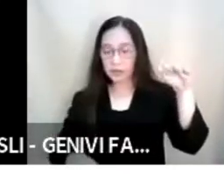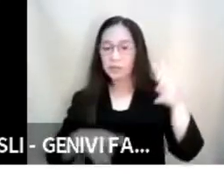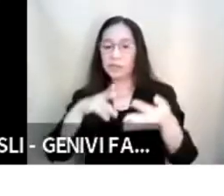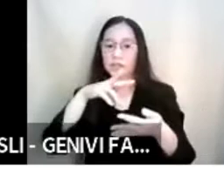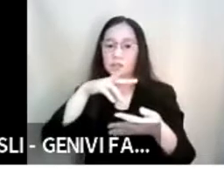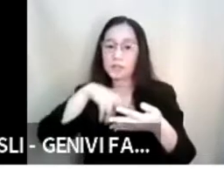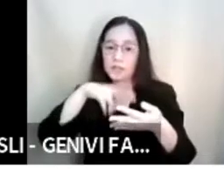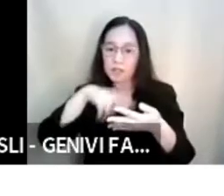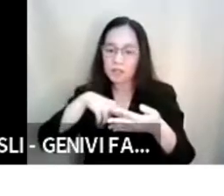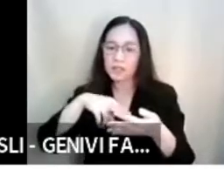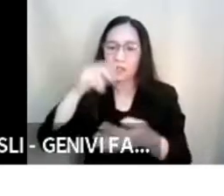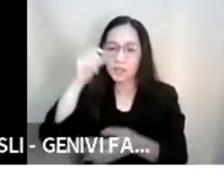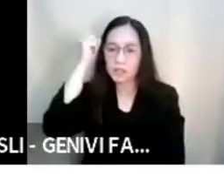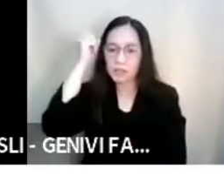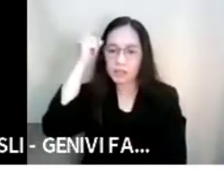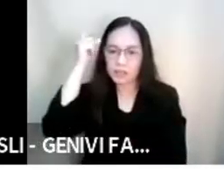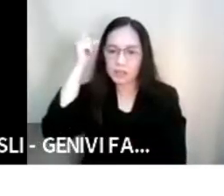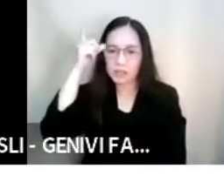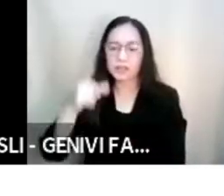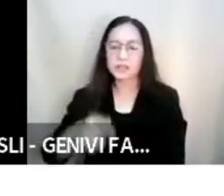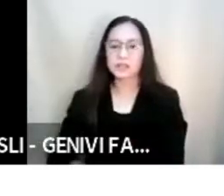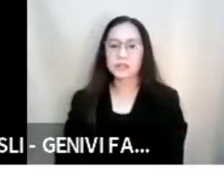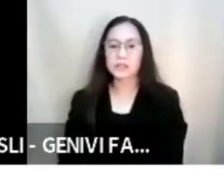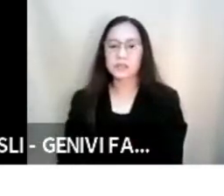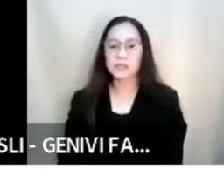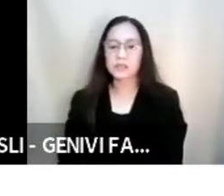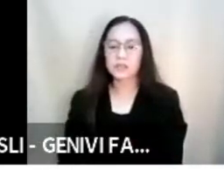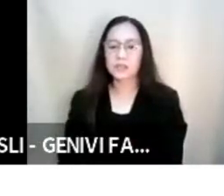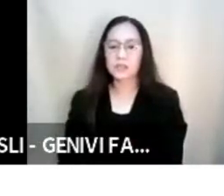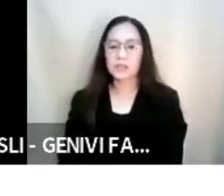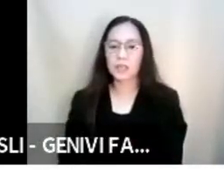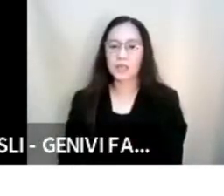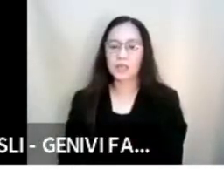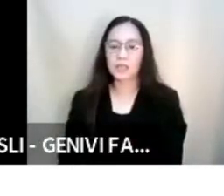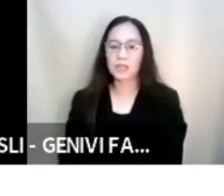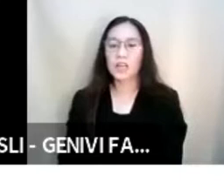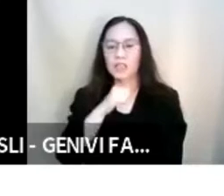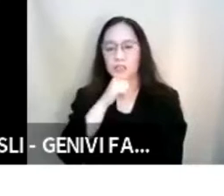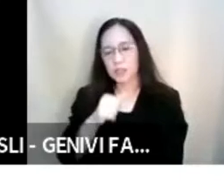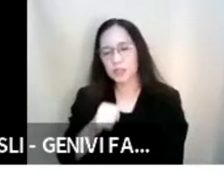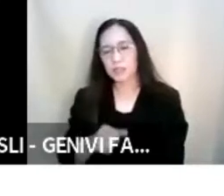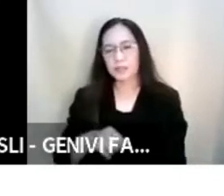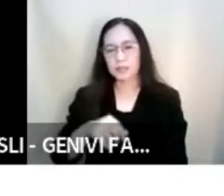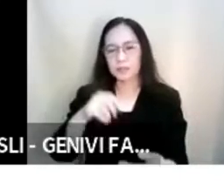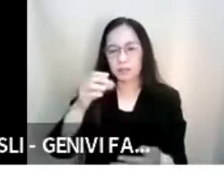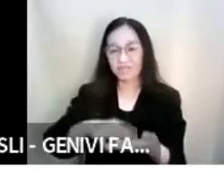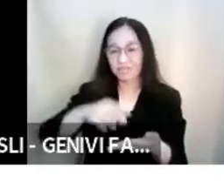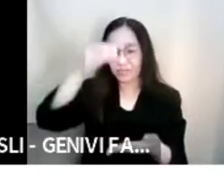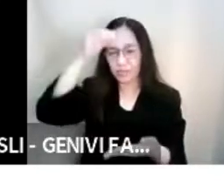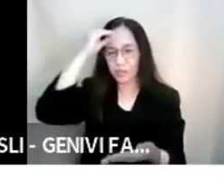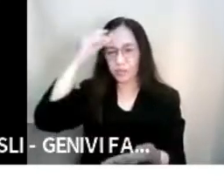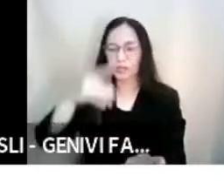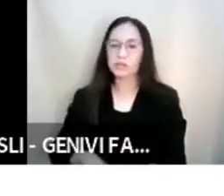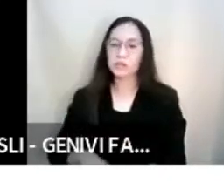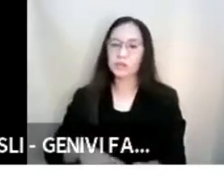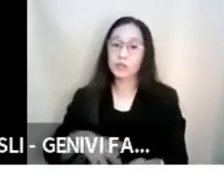and comprehension, hindi po necessary na matuto silang magbasa ng poetry or ng mga highfalutin